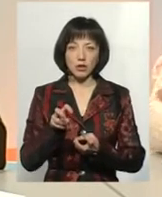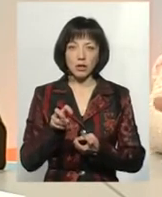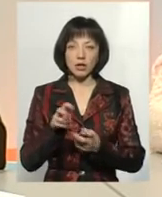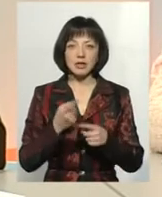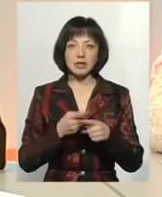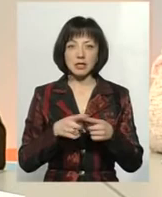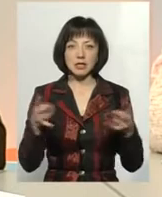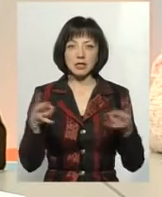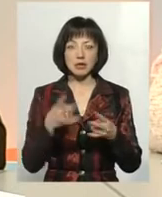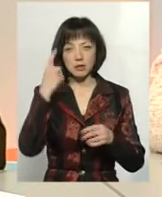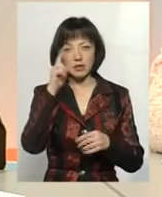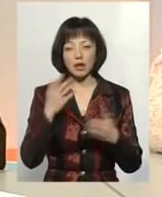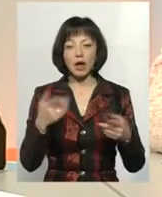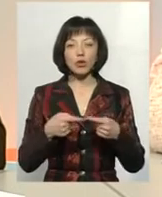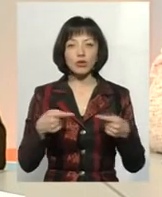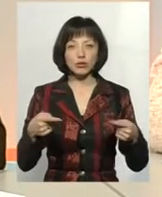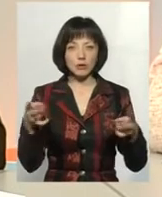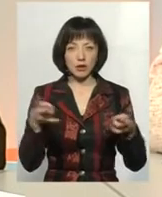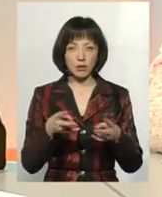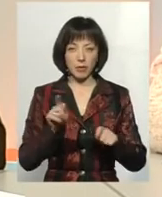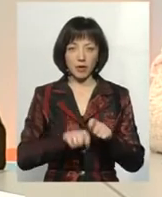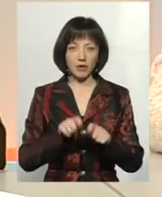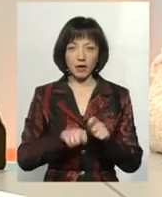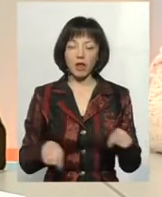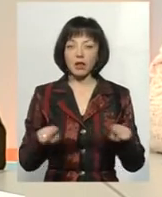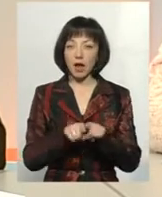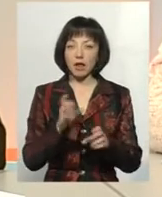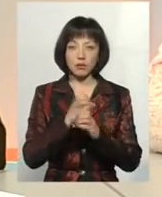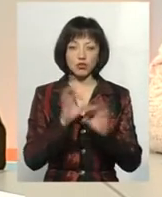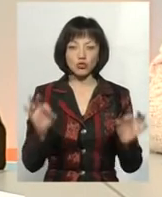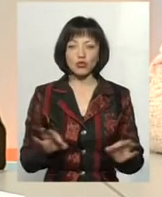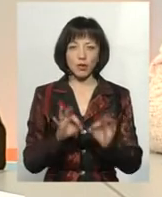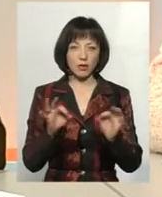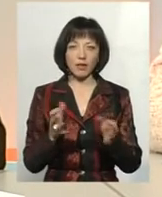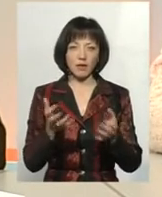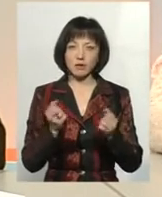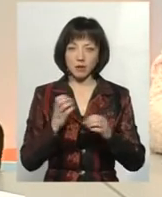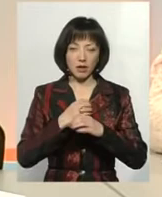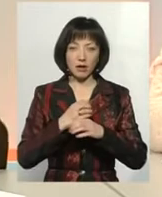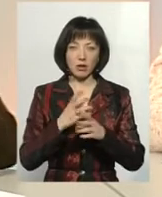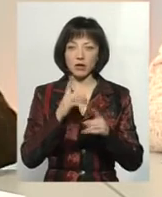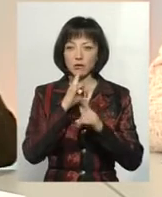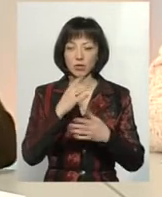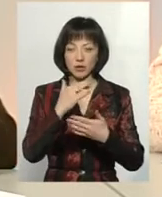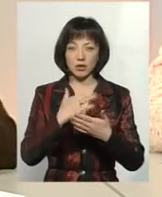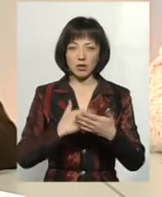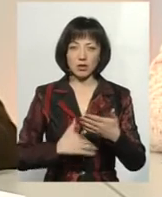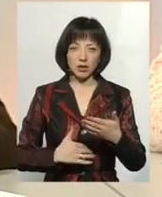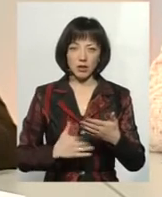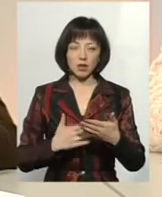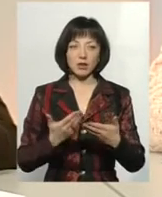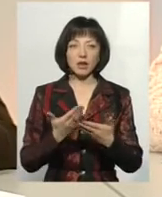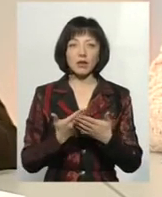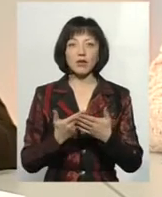це ж треба знати, на яку речовину треба перевіряти. Ні, так лабораторія жодна не візьме на аналіз. Вона ж не буде шукати той перелік